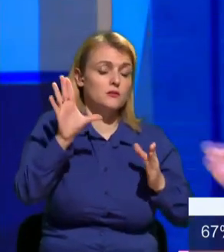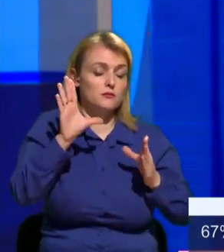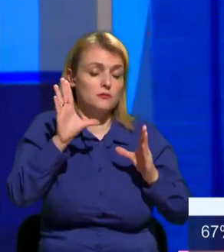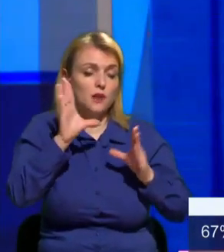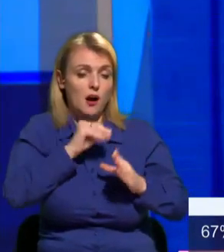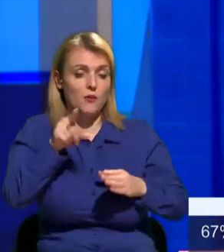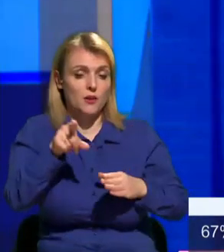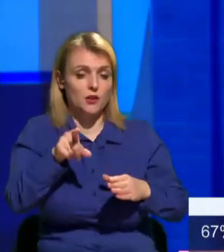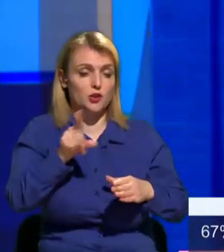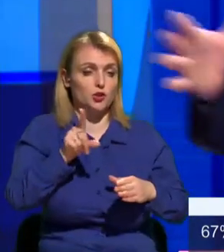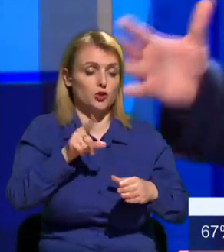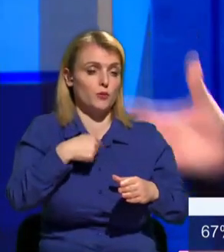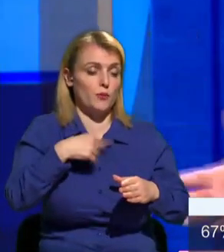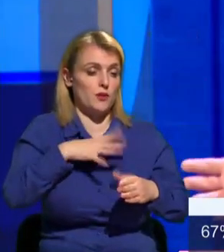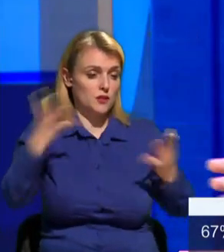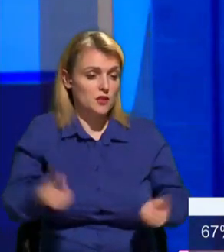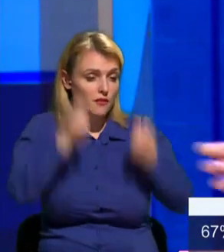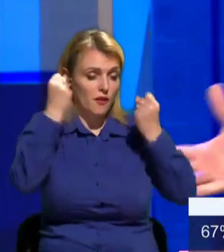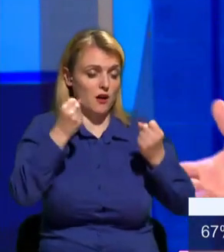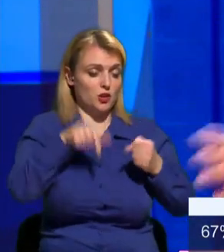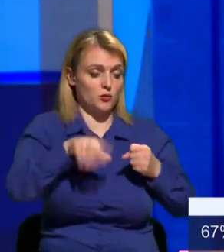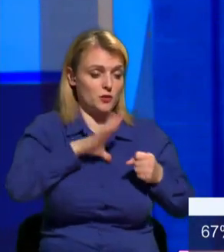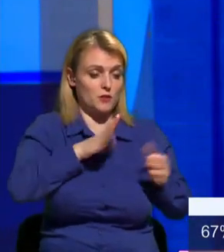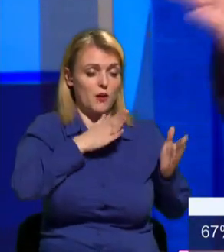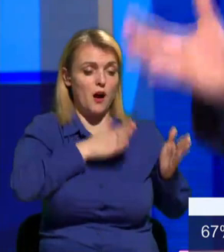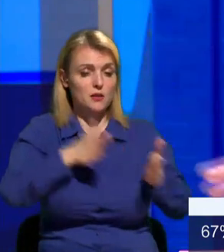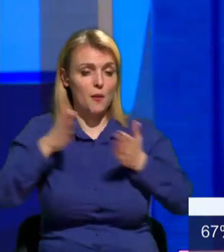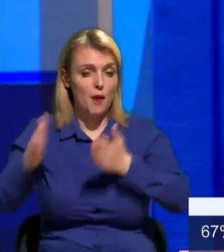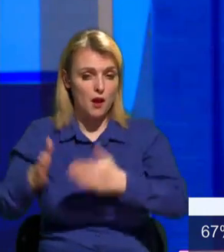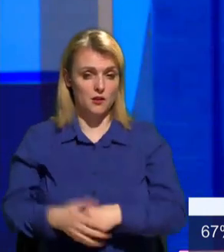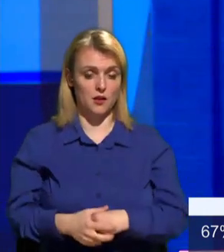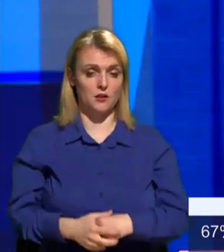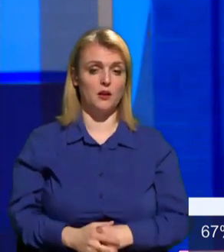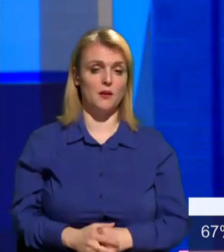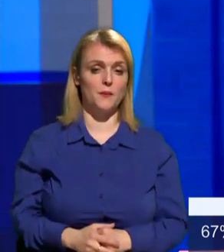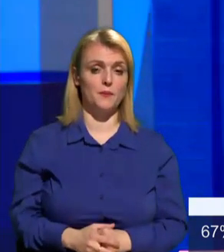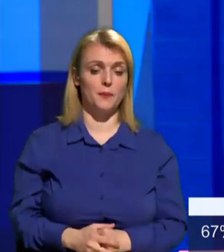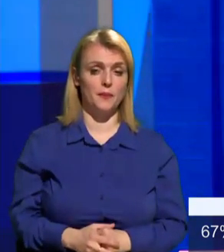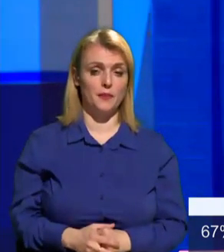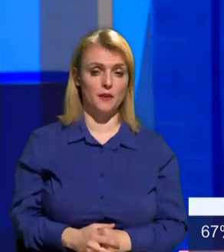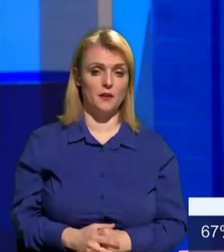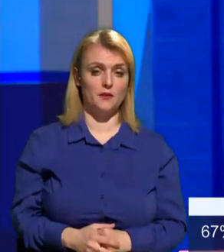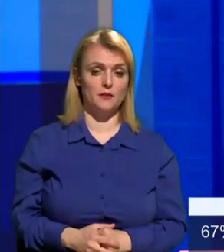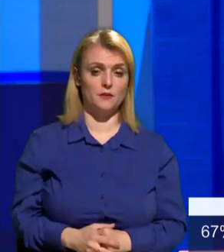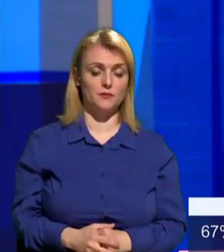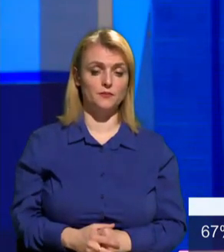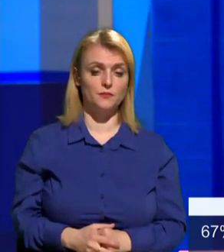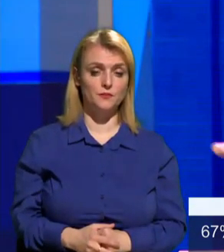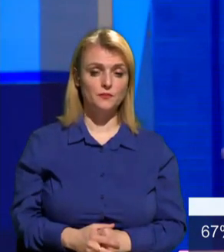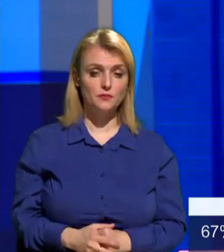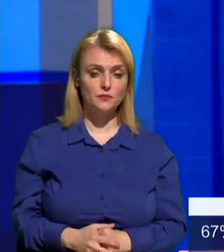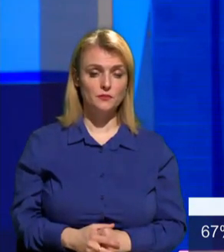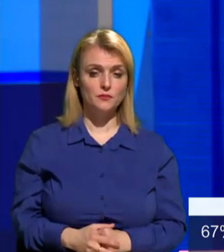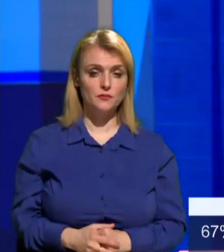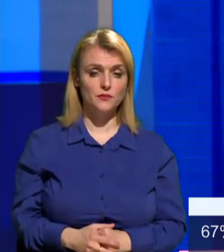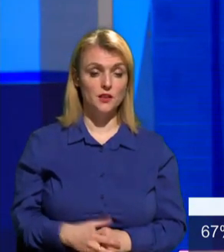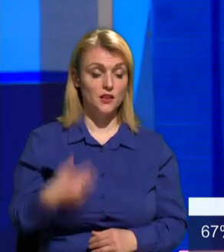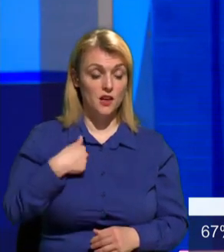de stabilitate într-un context regional, european, care mi se pare destul de